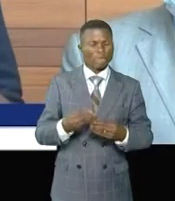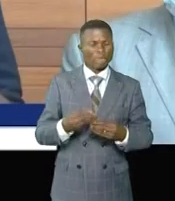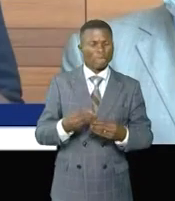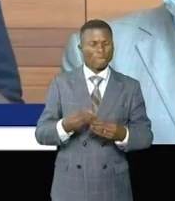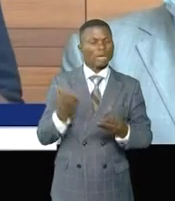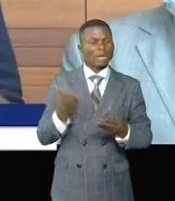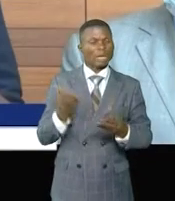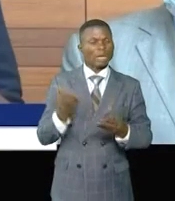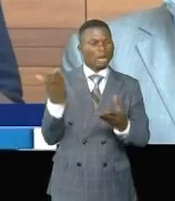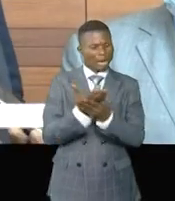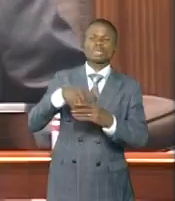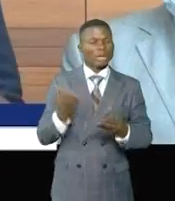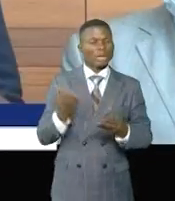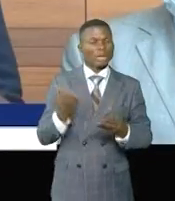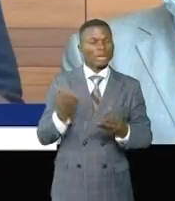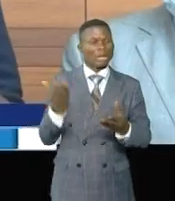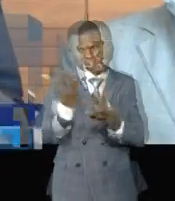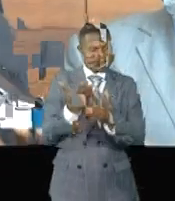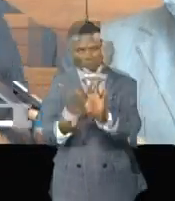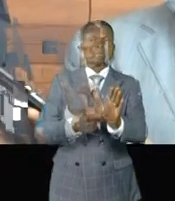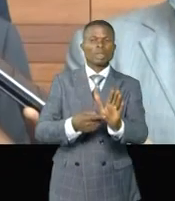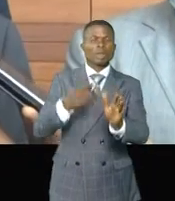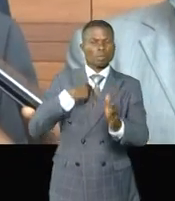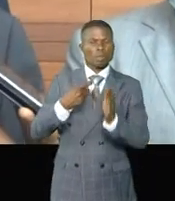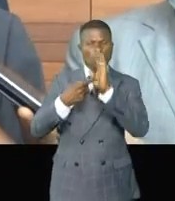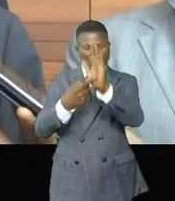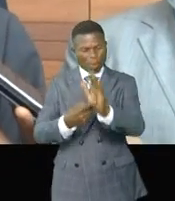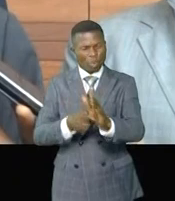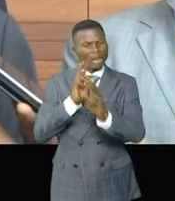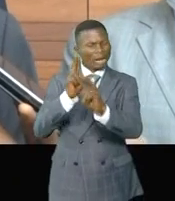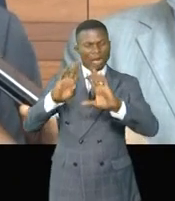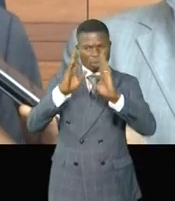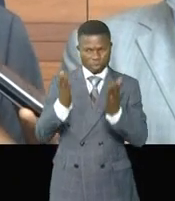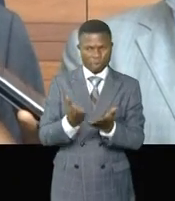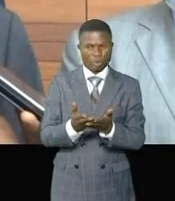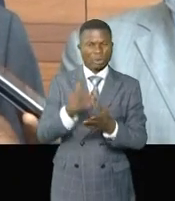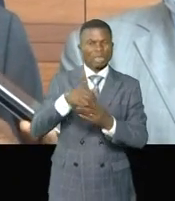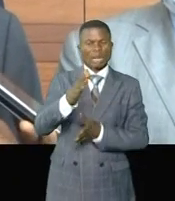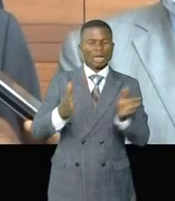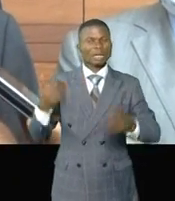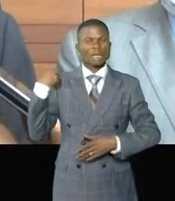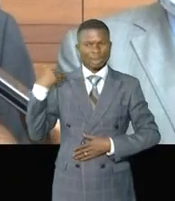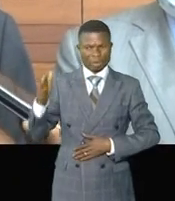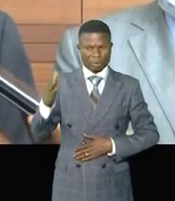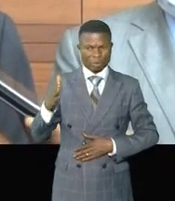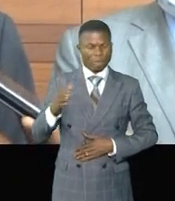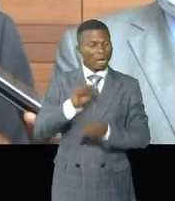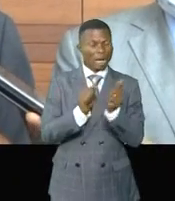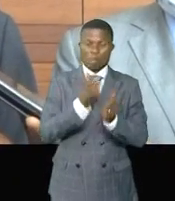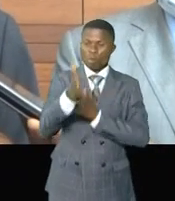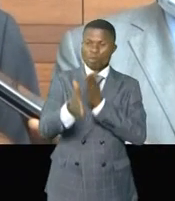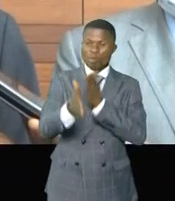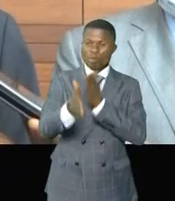justificatifs que j'ai fait ici. Donc ces fonds sont bien entrés dans le trésor. Il n'y a pas eu